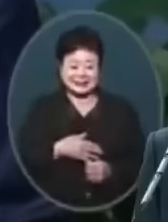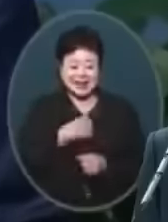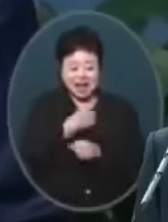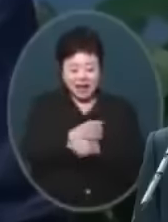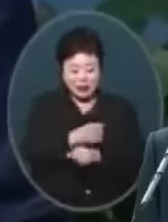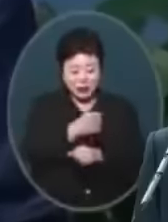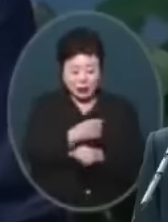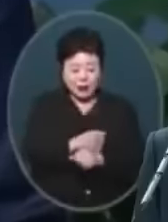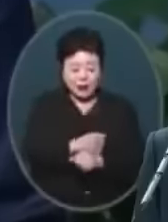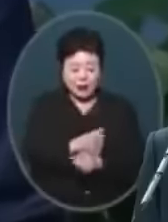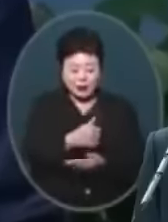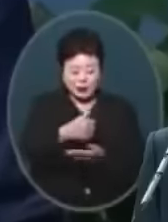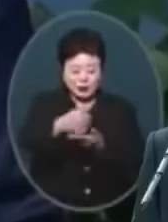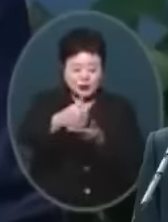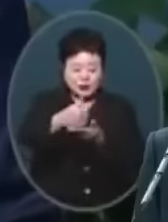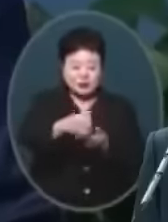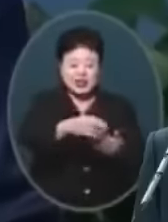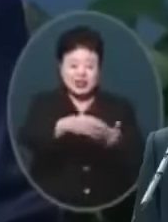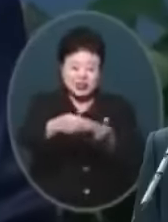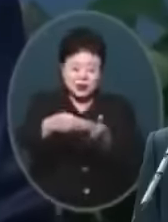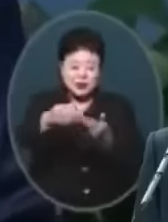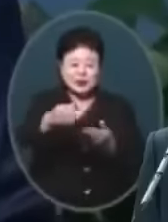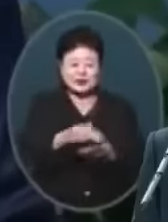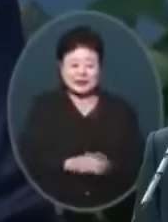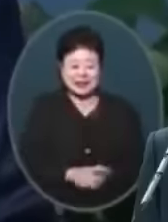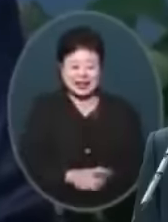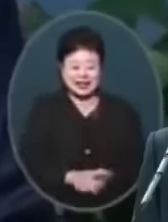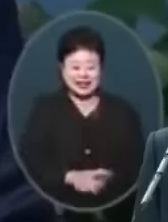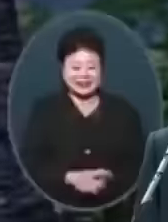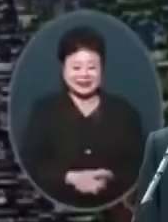하도록 주님께서 인도하였던 것입니다.